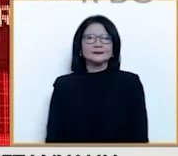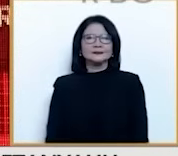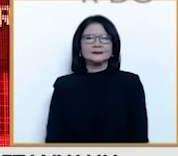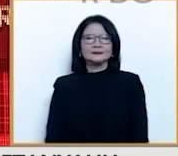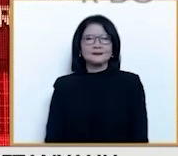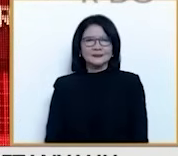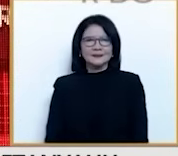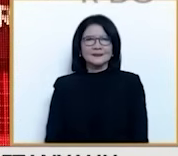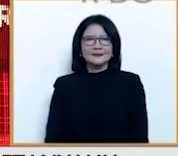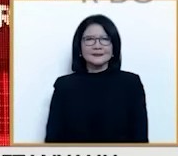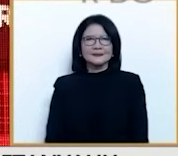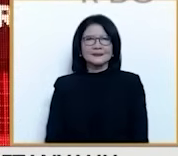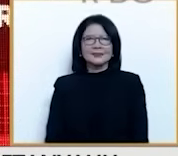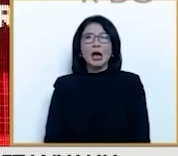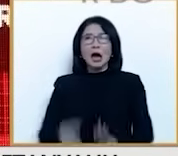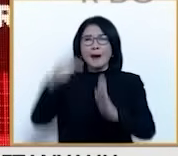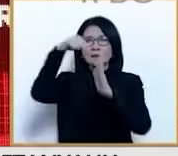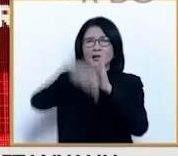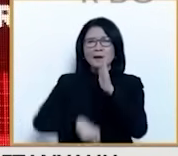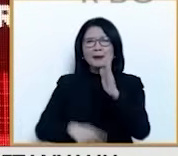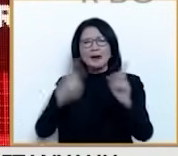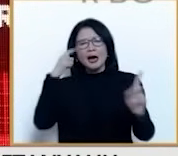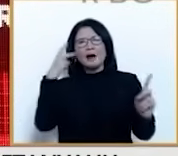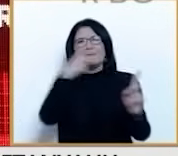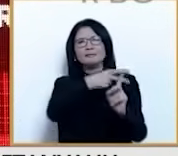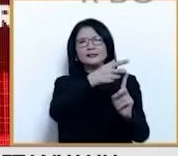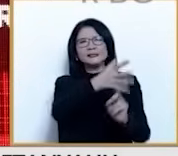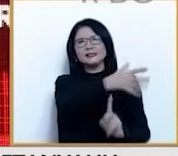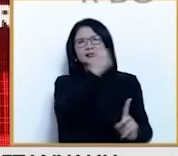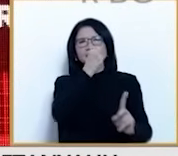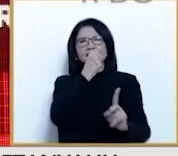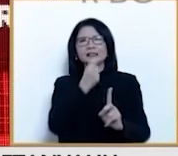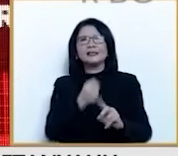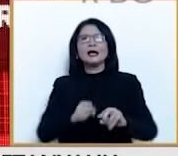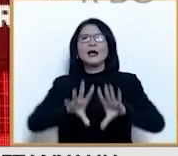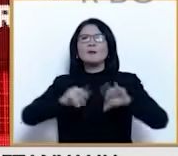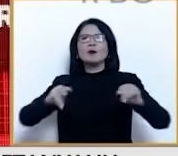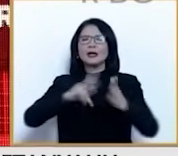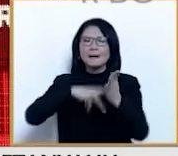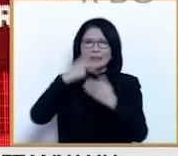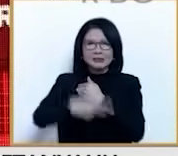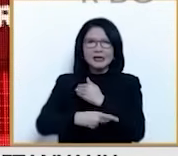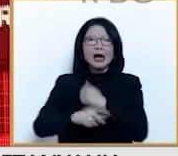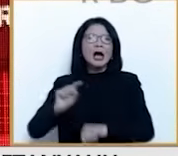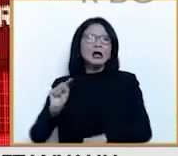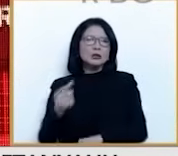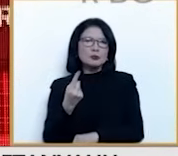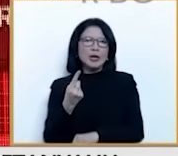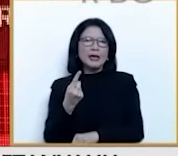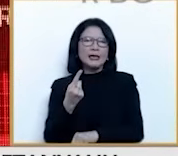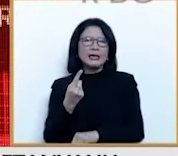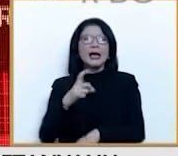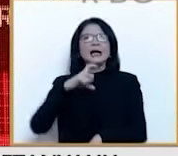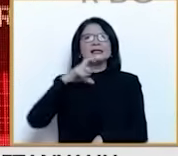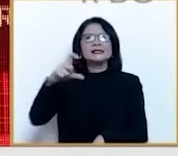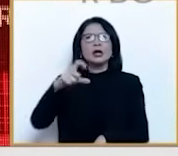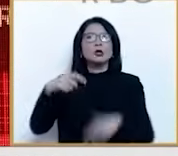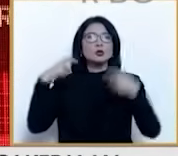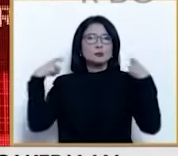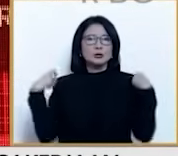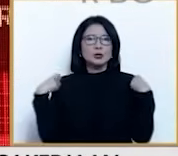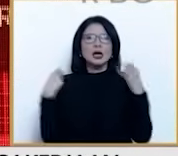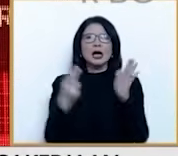Hadirin sekalian, pendalaman visi, misi, dan program kerja akan dimulai dengan calon